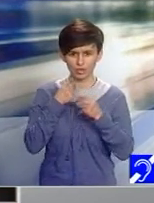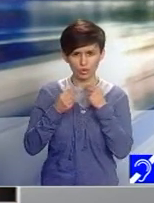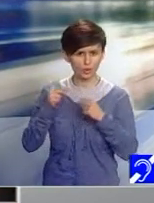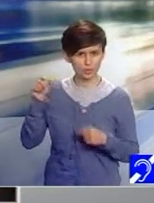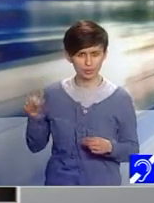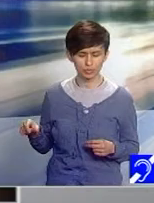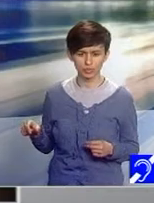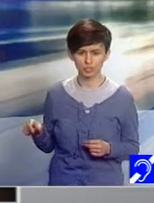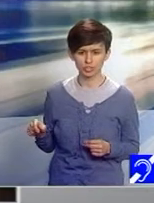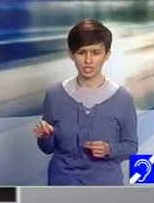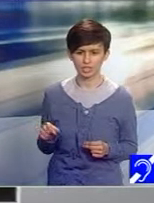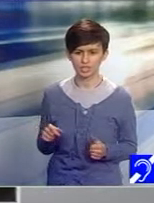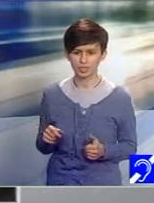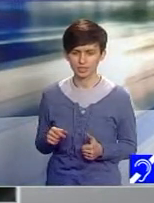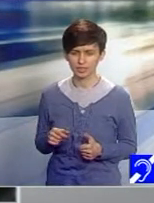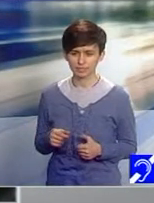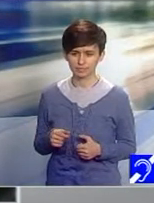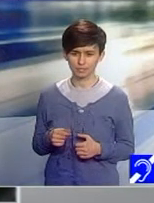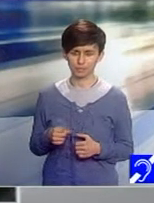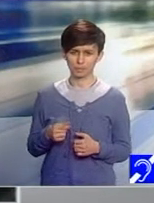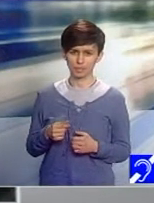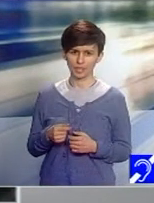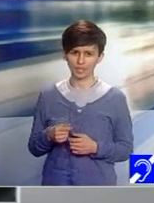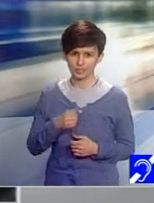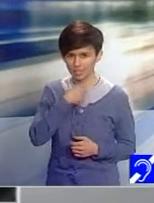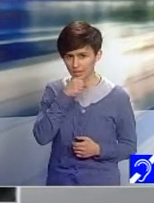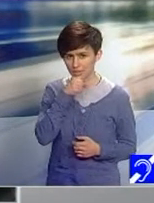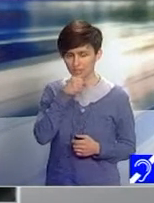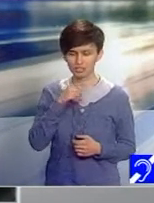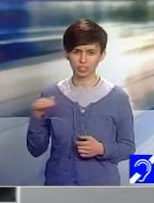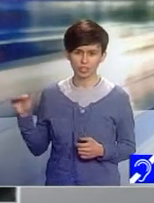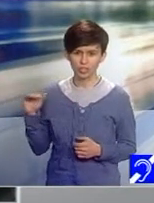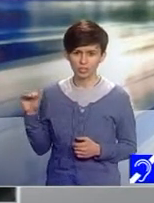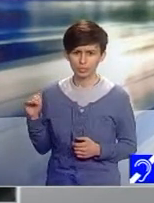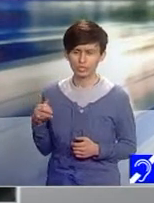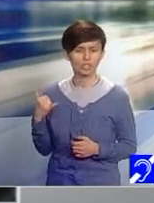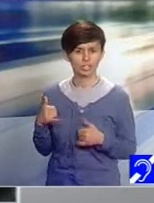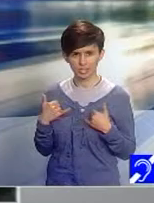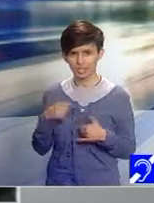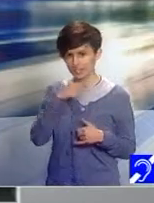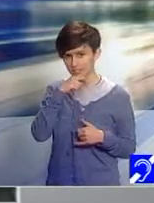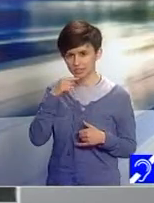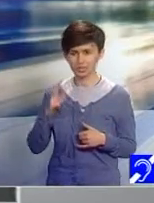că și a străbunicilor, copiilor de astăzi din Rusia. Și